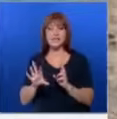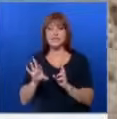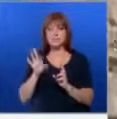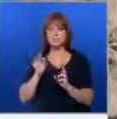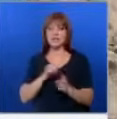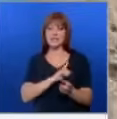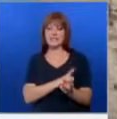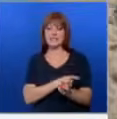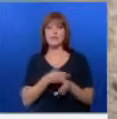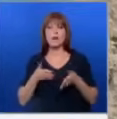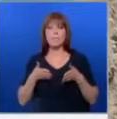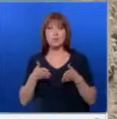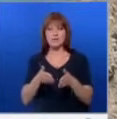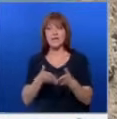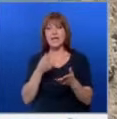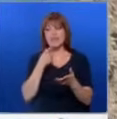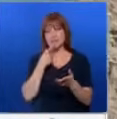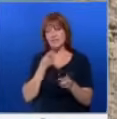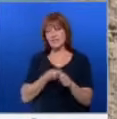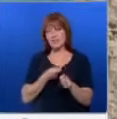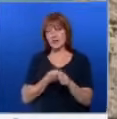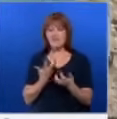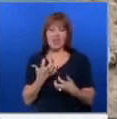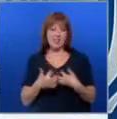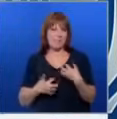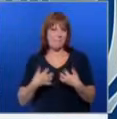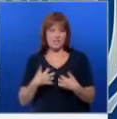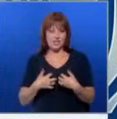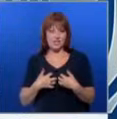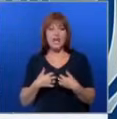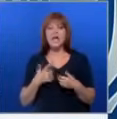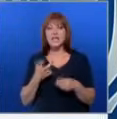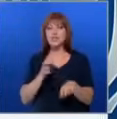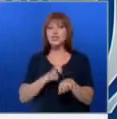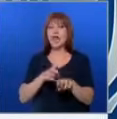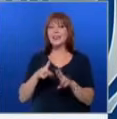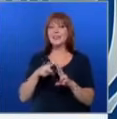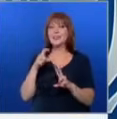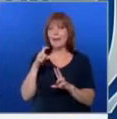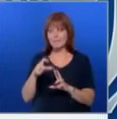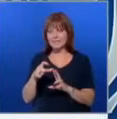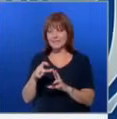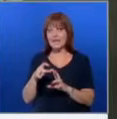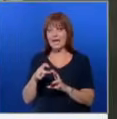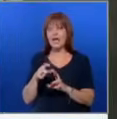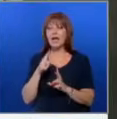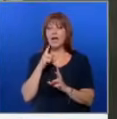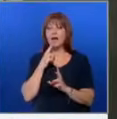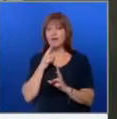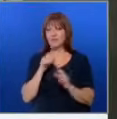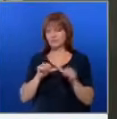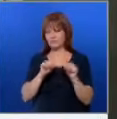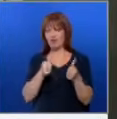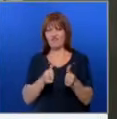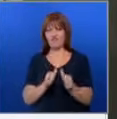подход и затова се създава определено напрежение. Иначе Движението за права и свободи е в топ форма